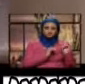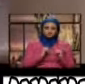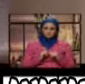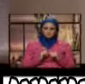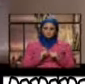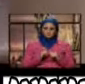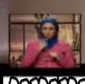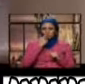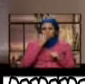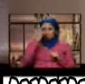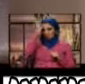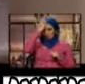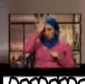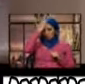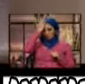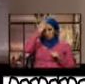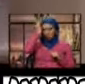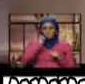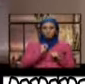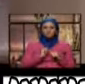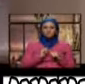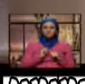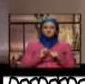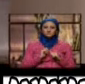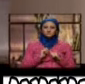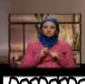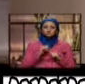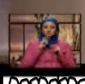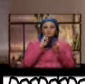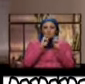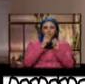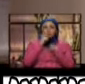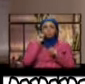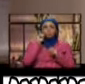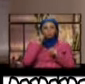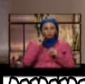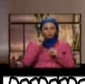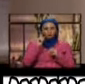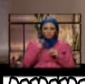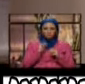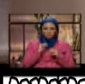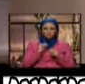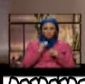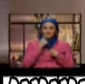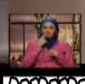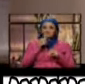فعمر يقول لابو حذيفه في مفاجاه مذهله، يا ابا حذيفه استحلفك بالله هل سماني لك رسول